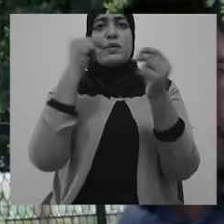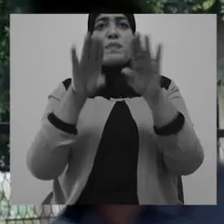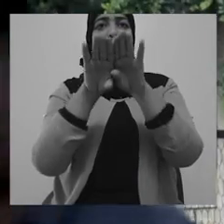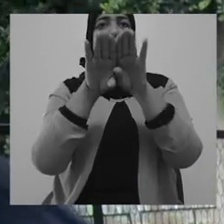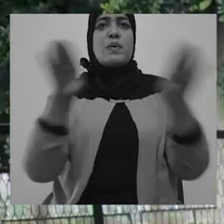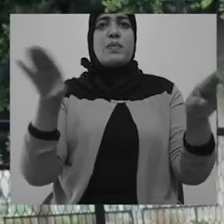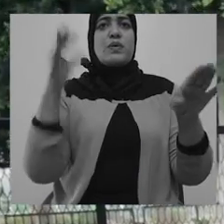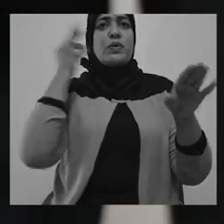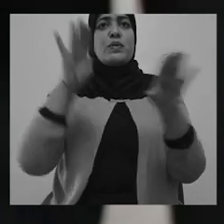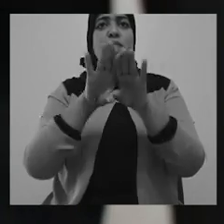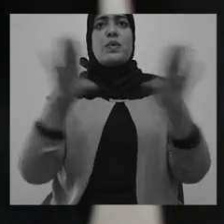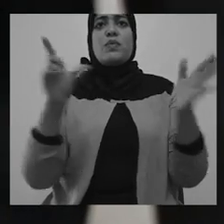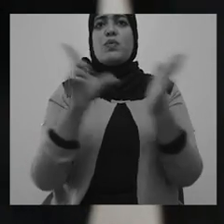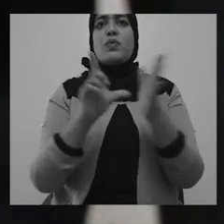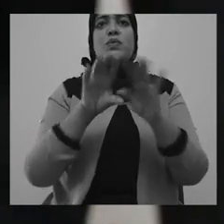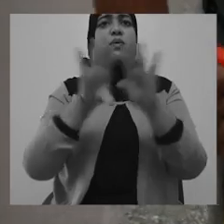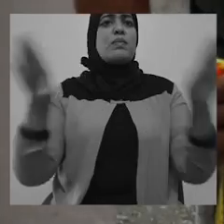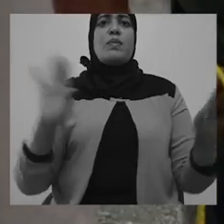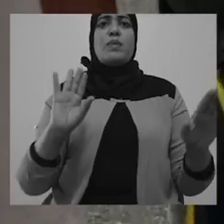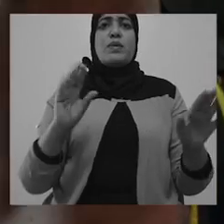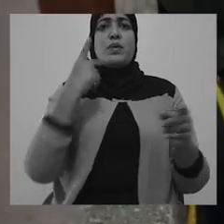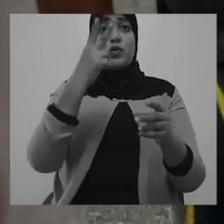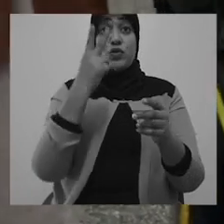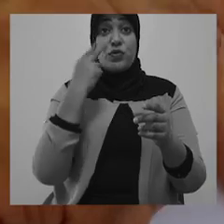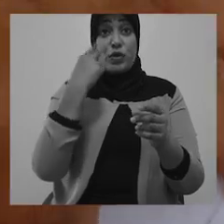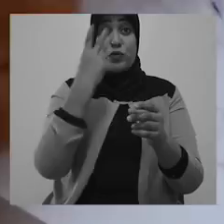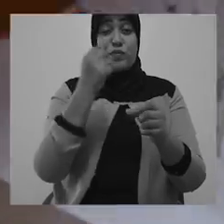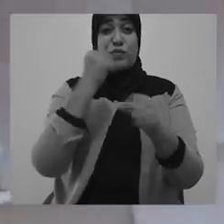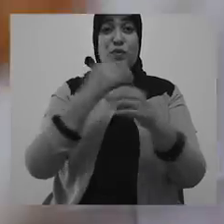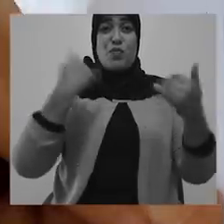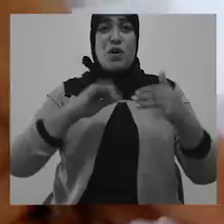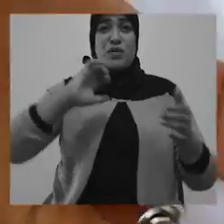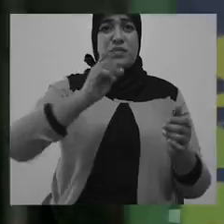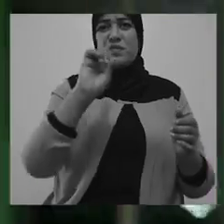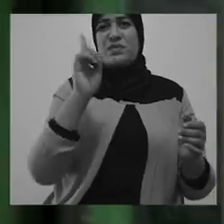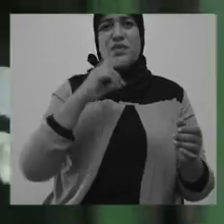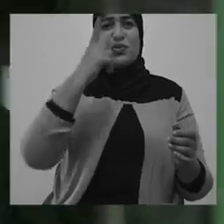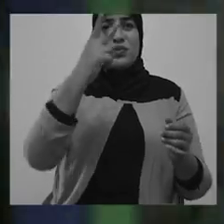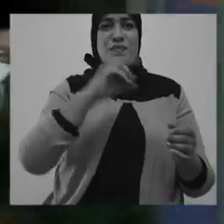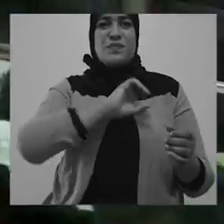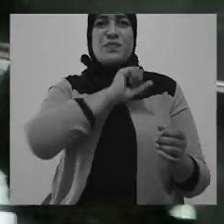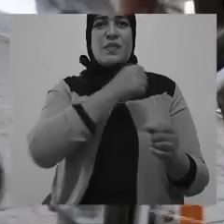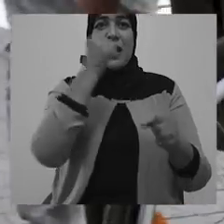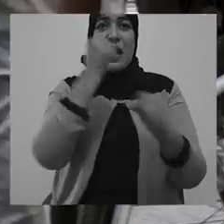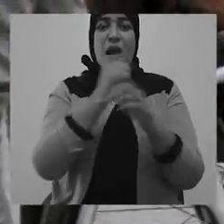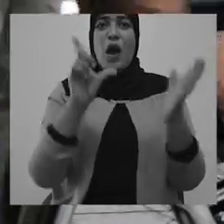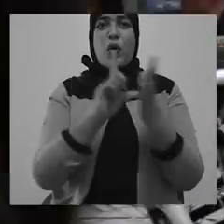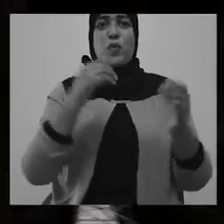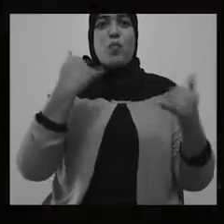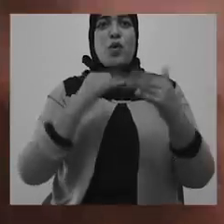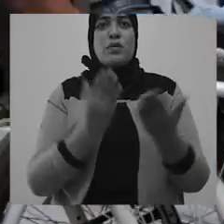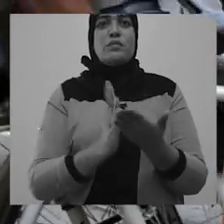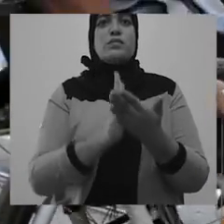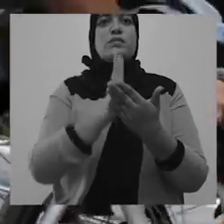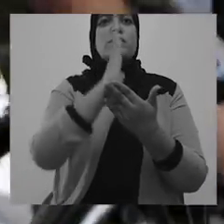mettre en place les engagements qu'il a pris. Ce qui est sûr, c'est qu'il y a énormément de choses qui ont été réalisées et produites et